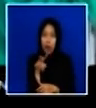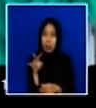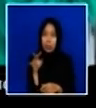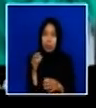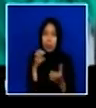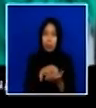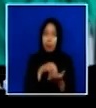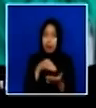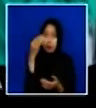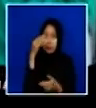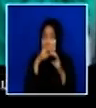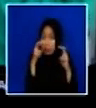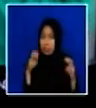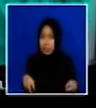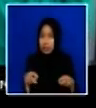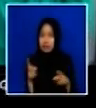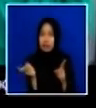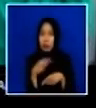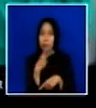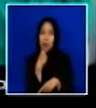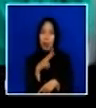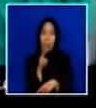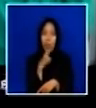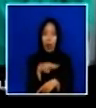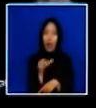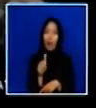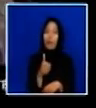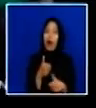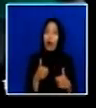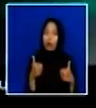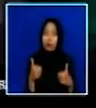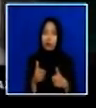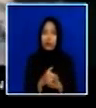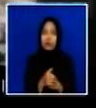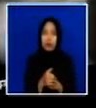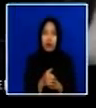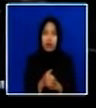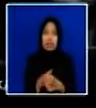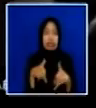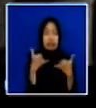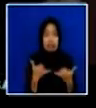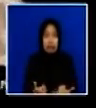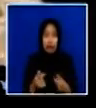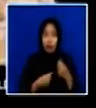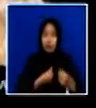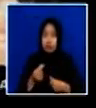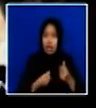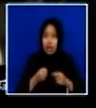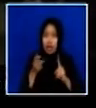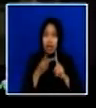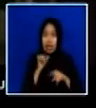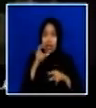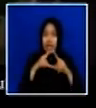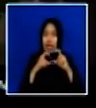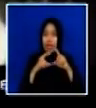Ya udah ih coba lihat-lihat ternyata Toko Bagus kini usaha hiasan dindingnya tidak